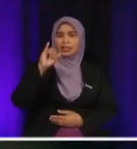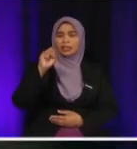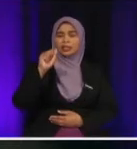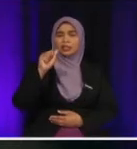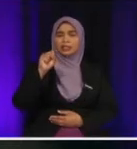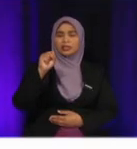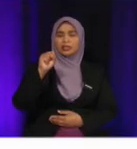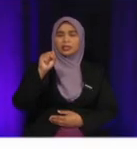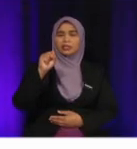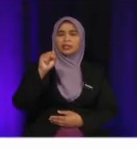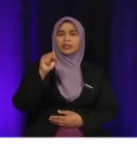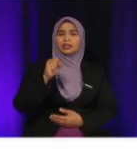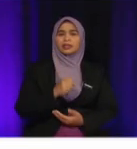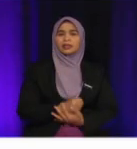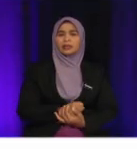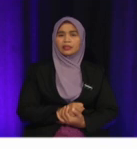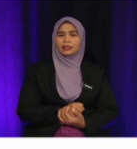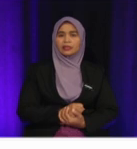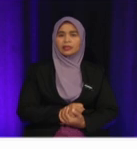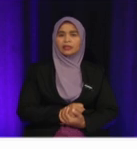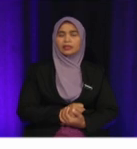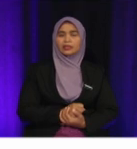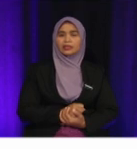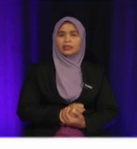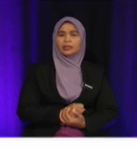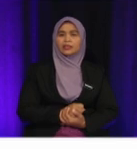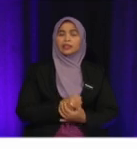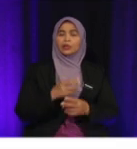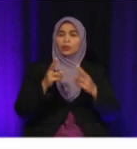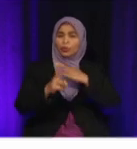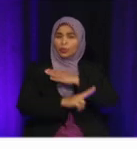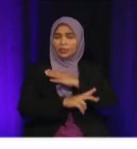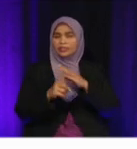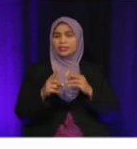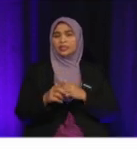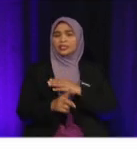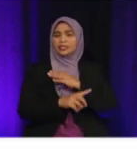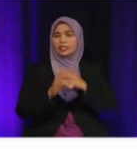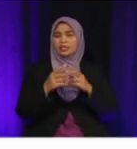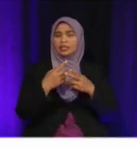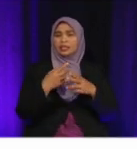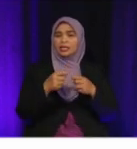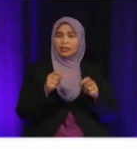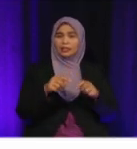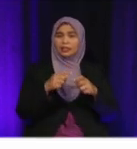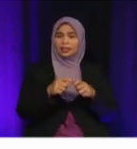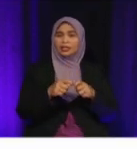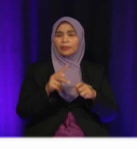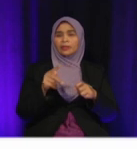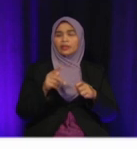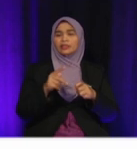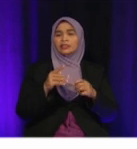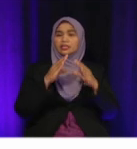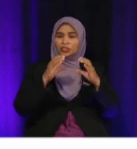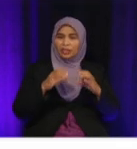tu kan. Okey, salah sikit apa kita buat betulan ya. Hukuman keseksaan telah ditetapkan jenis dan bentuk hukumannya secara balasan yang